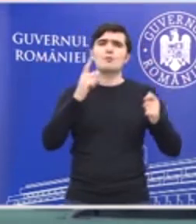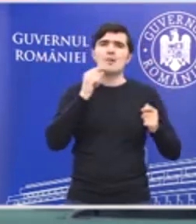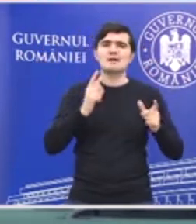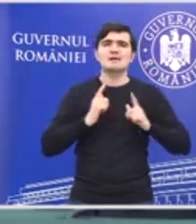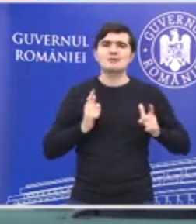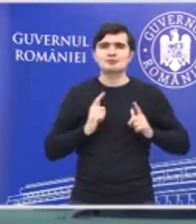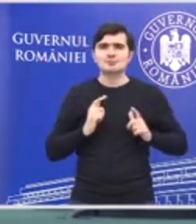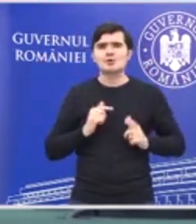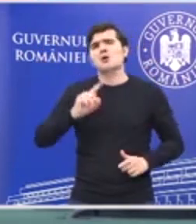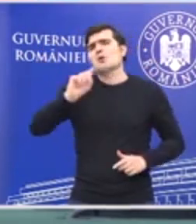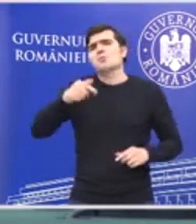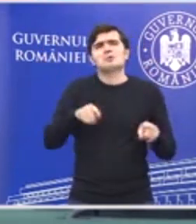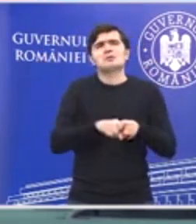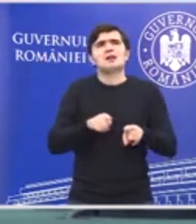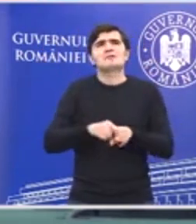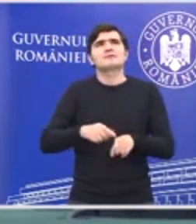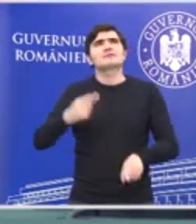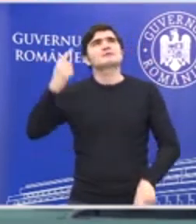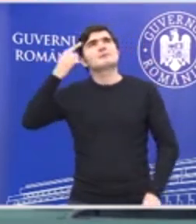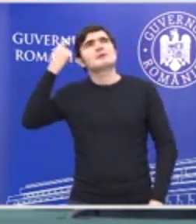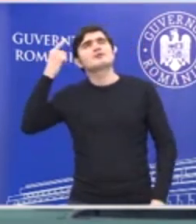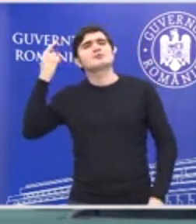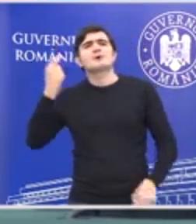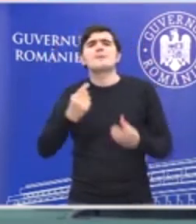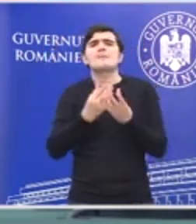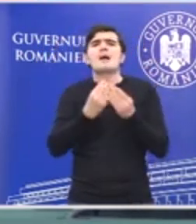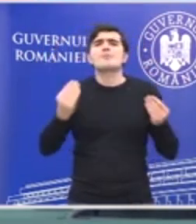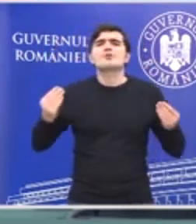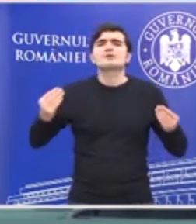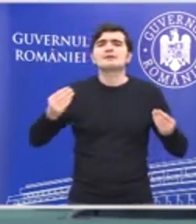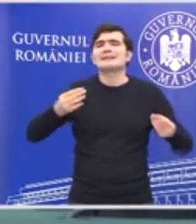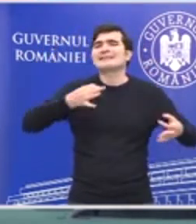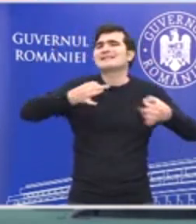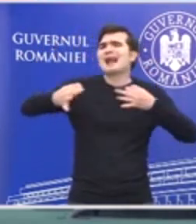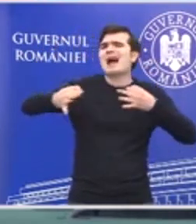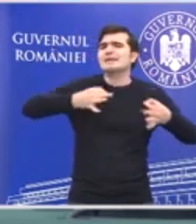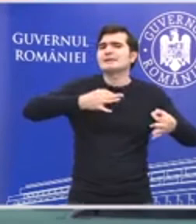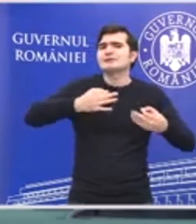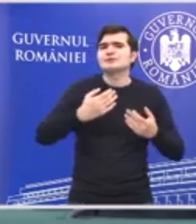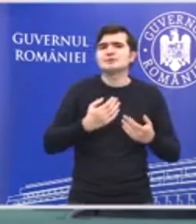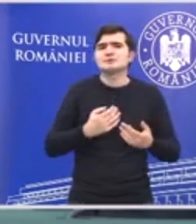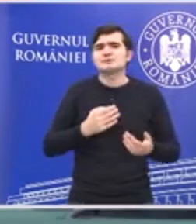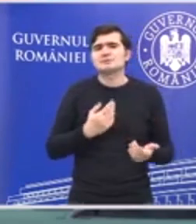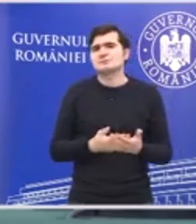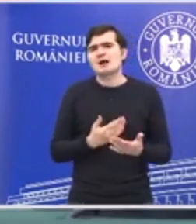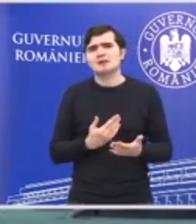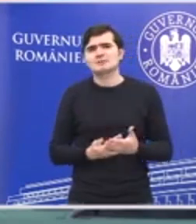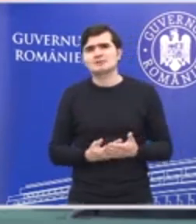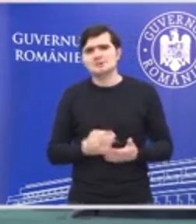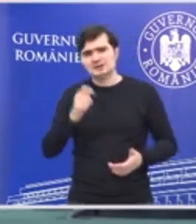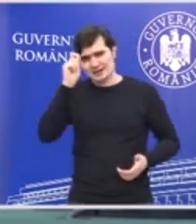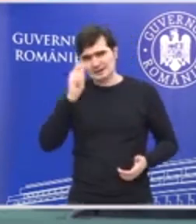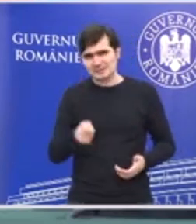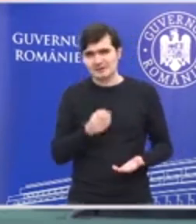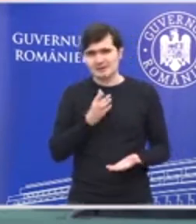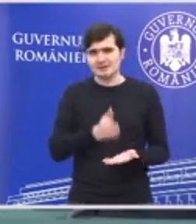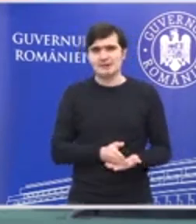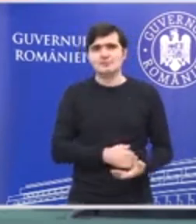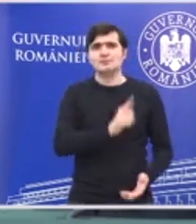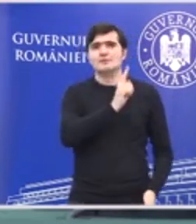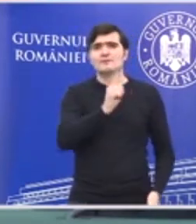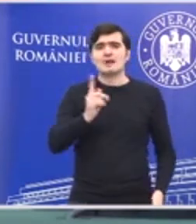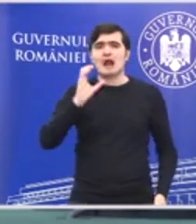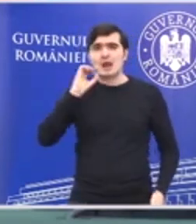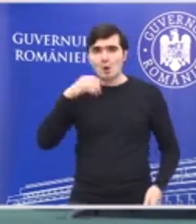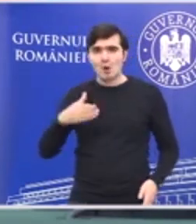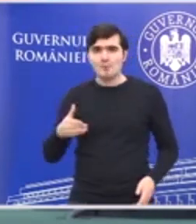petrecerilor. Aici se pot imagina o serie de strategii încât să respecte dreptul fiecărei persoane